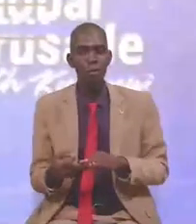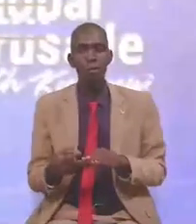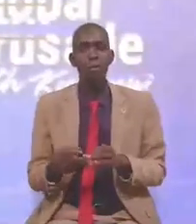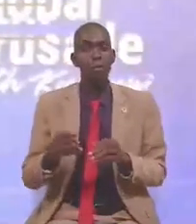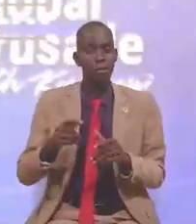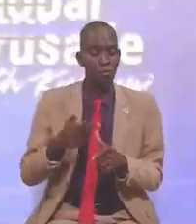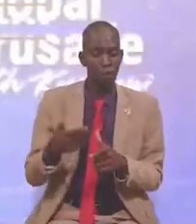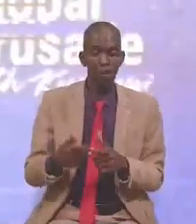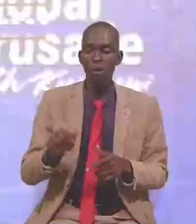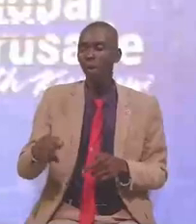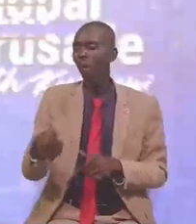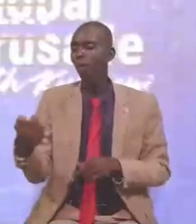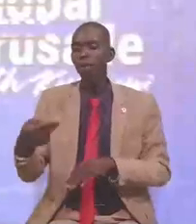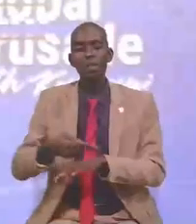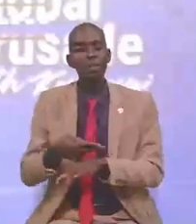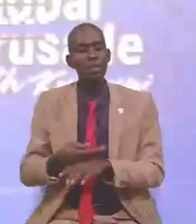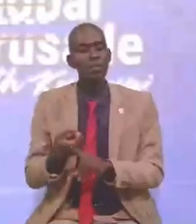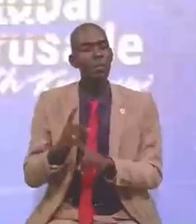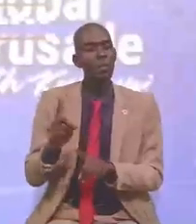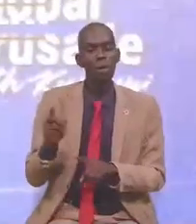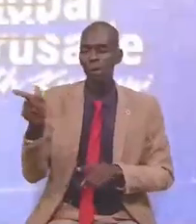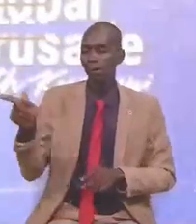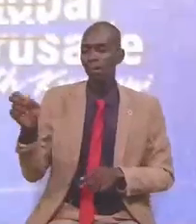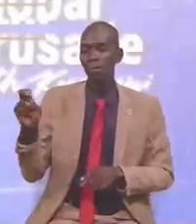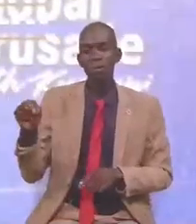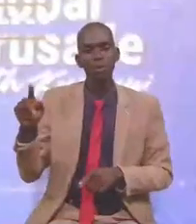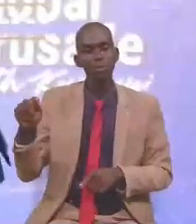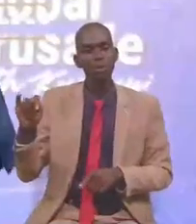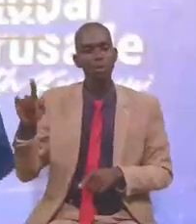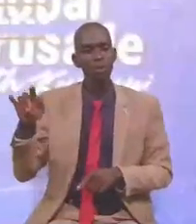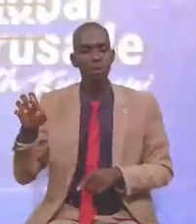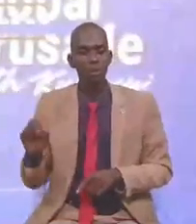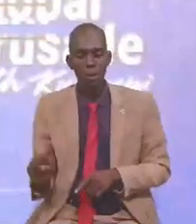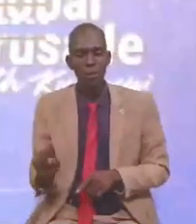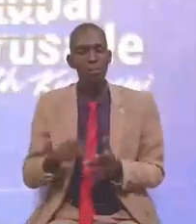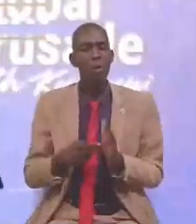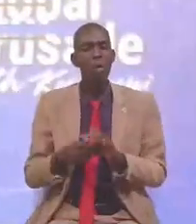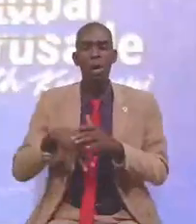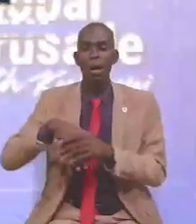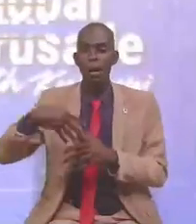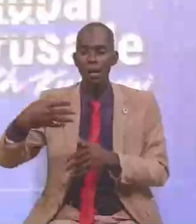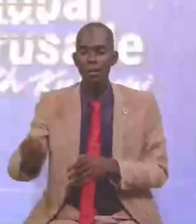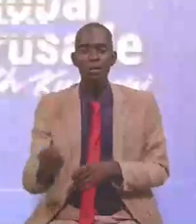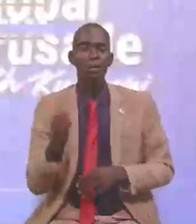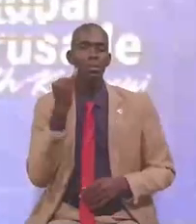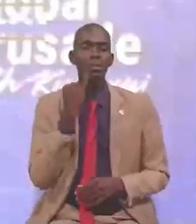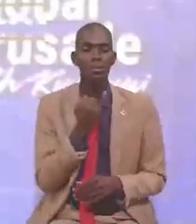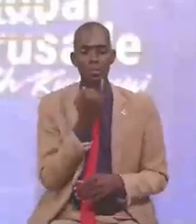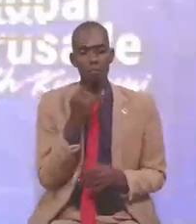brebis, les païens, d'autres brebis venant du dehors, venant des territoires